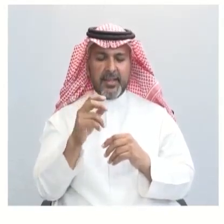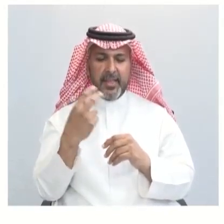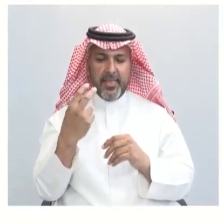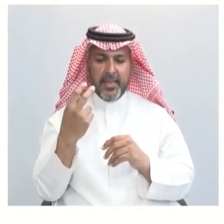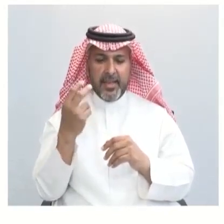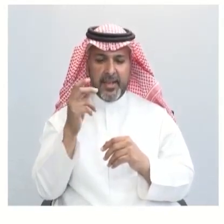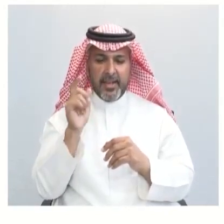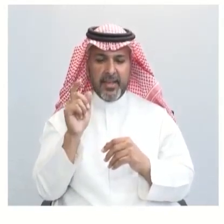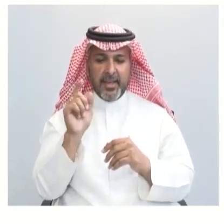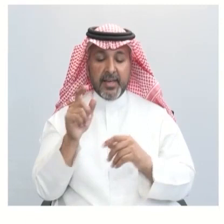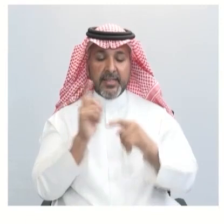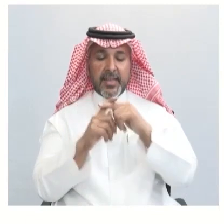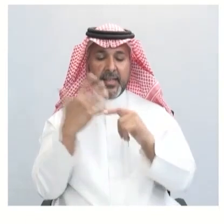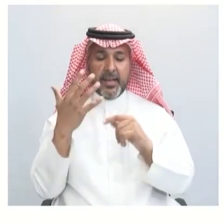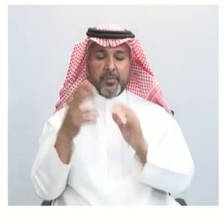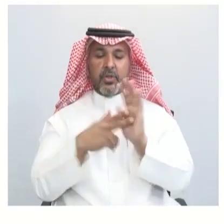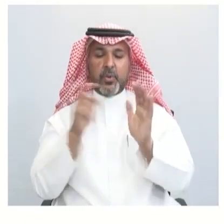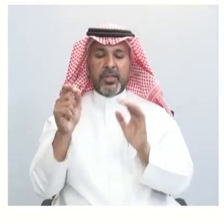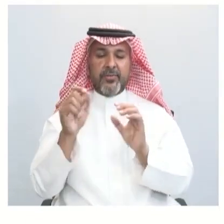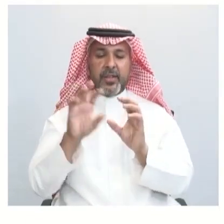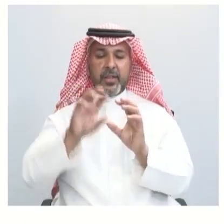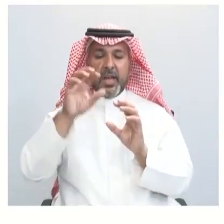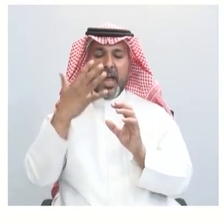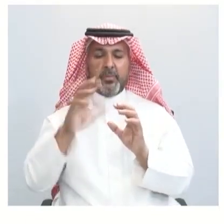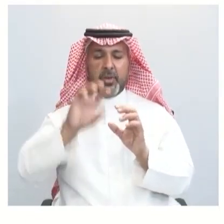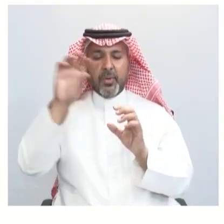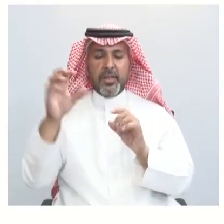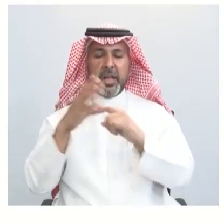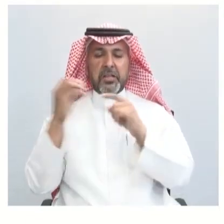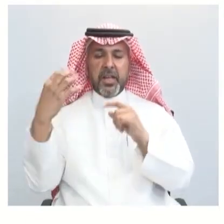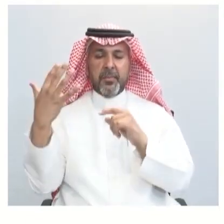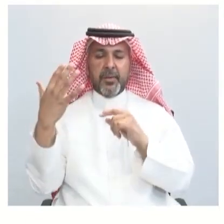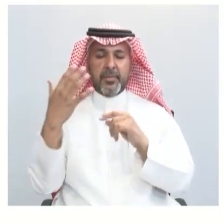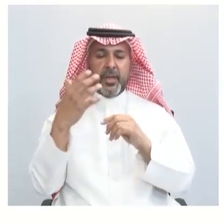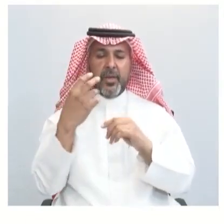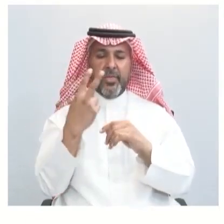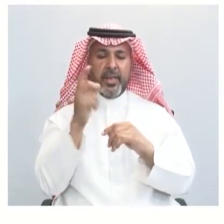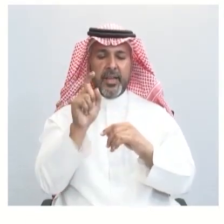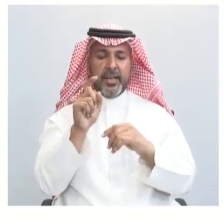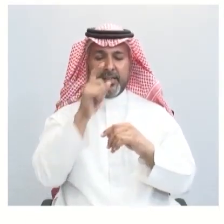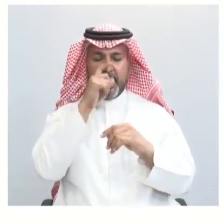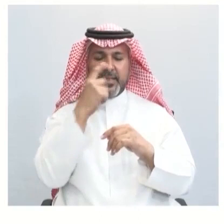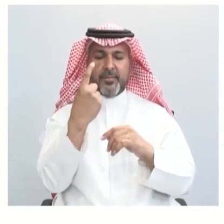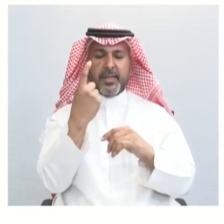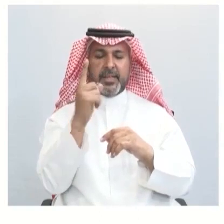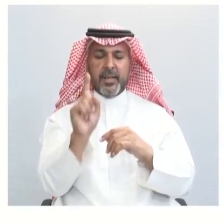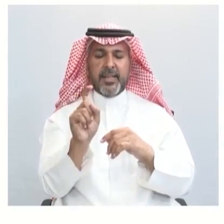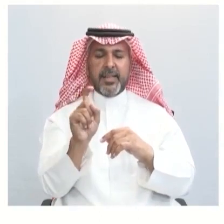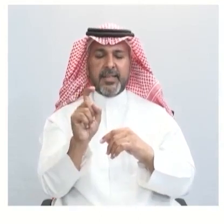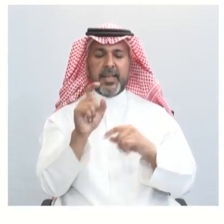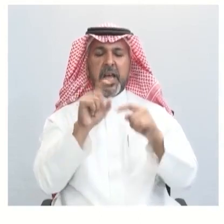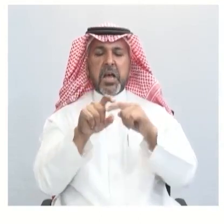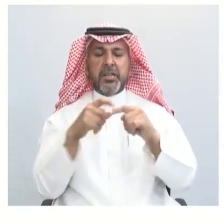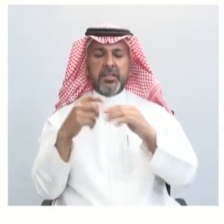المقام صفرا لو عوضنا هنا في المقام 3 على ا في سالب خ على 2